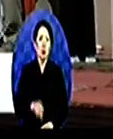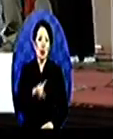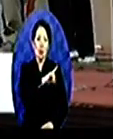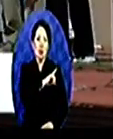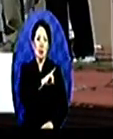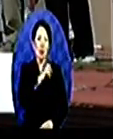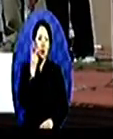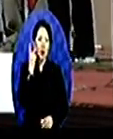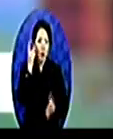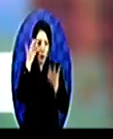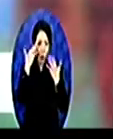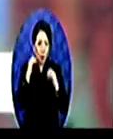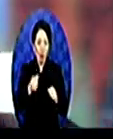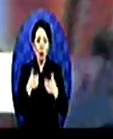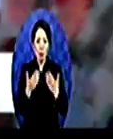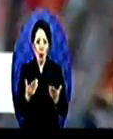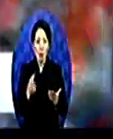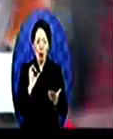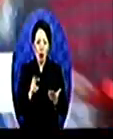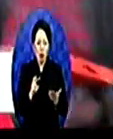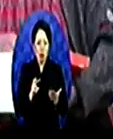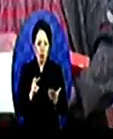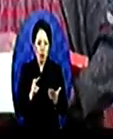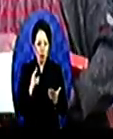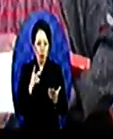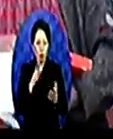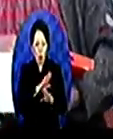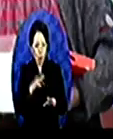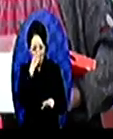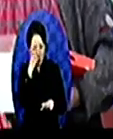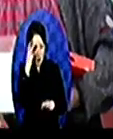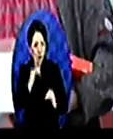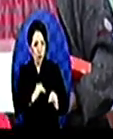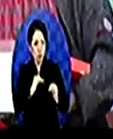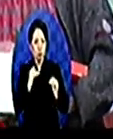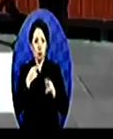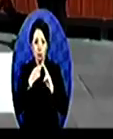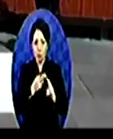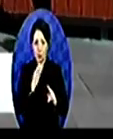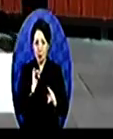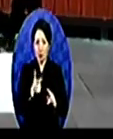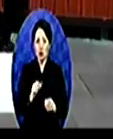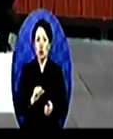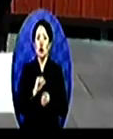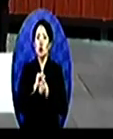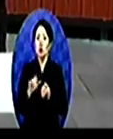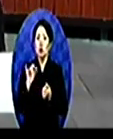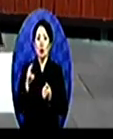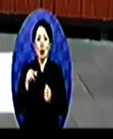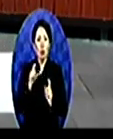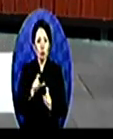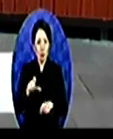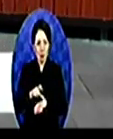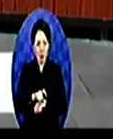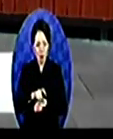уралдааныг тогтмол явуулж байх нь хүүхдүүдийн мэдлэг чадварыг хөгжүүлэхэд тустай. Ялангуяа төгсөг ангийнхны хувьд мэрэгжлийн зөв сонгоход нь суур